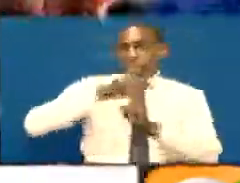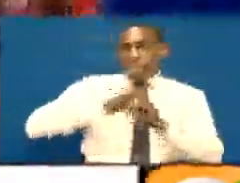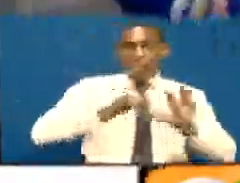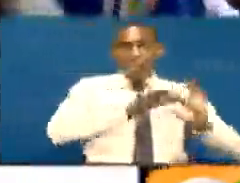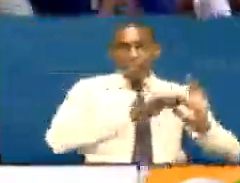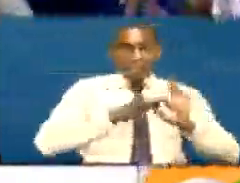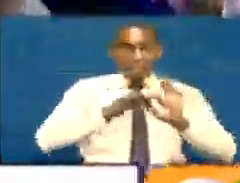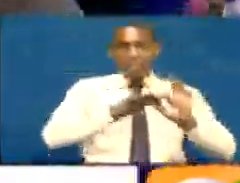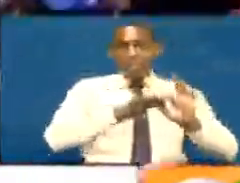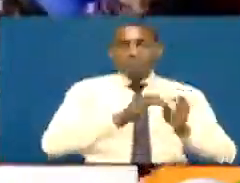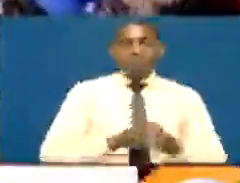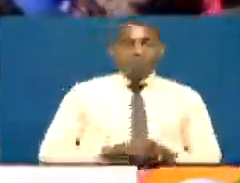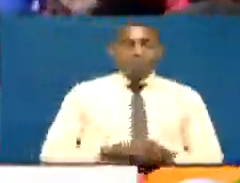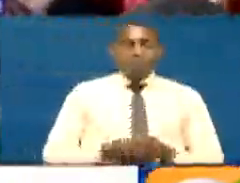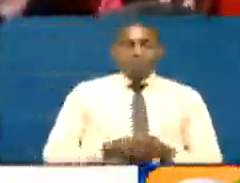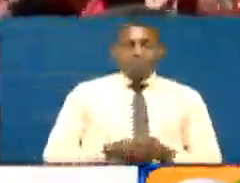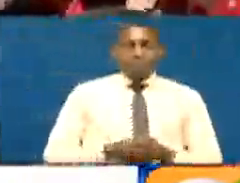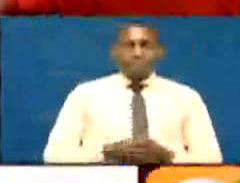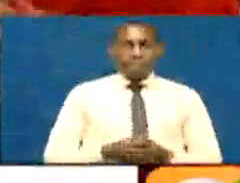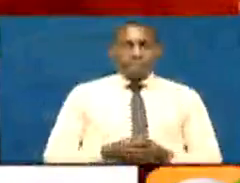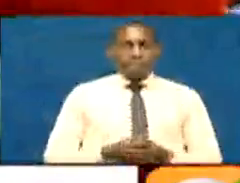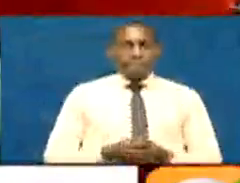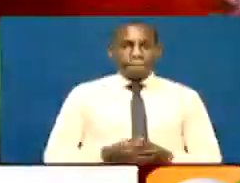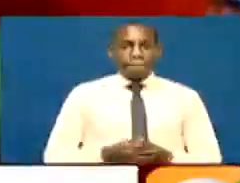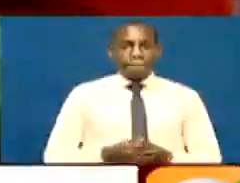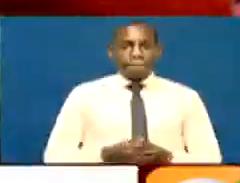Azimio rumuruti na nyuki na ruringu.